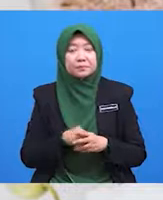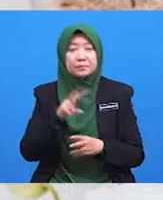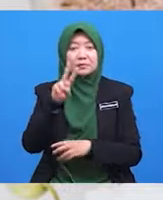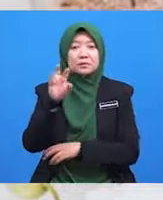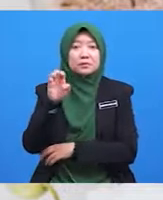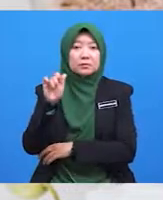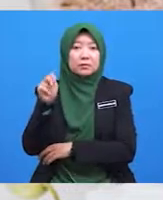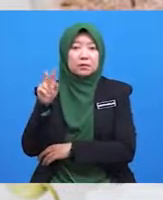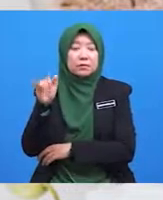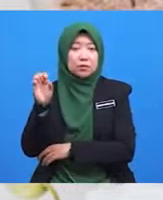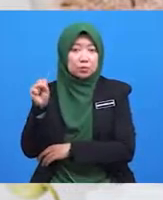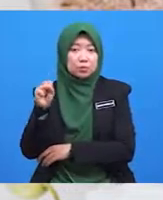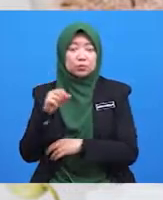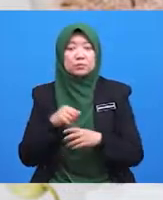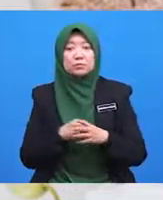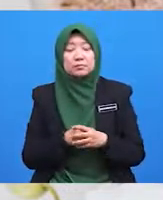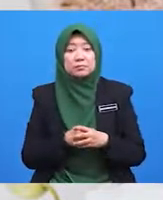vena varikos,